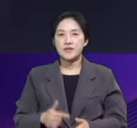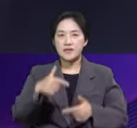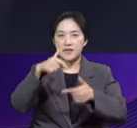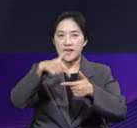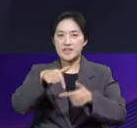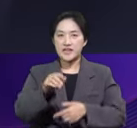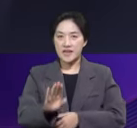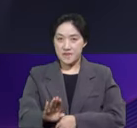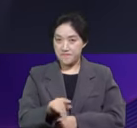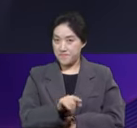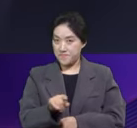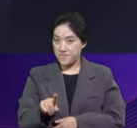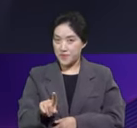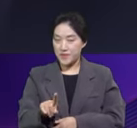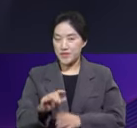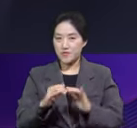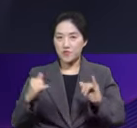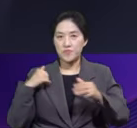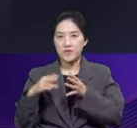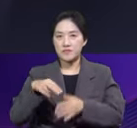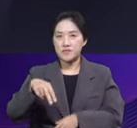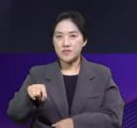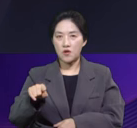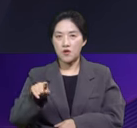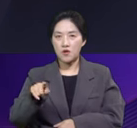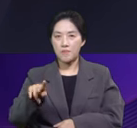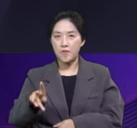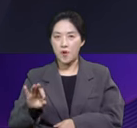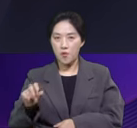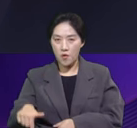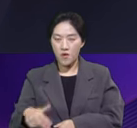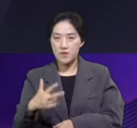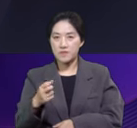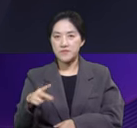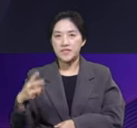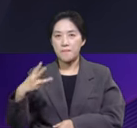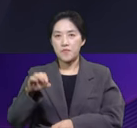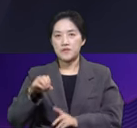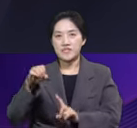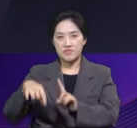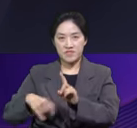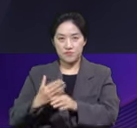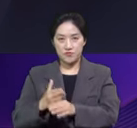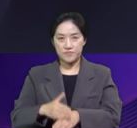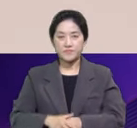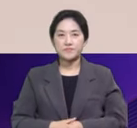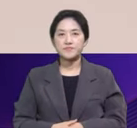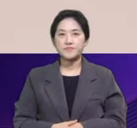서울 강남 갑으로 가볼까요? 국민의힘 서명욱 후보 77.3% 1위로 앞서고 있습니다.